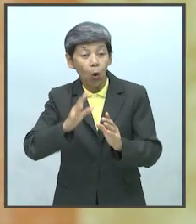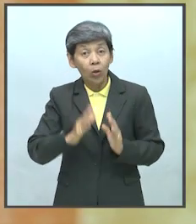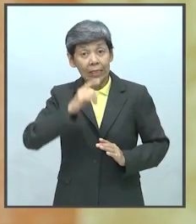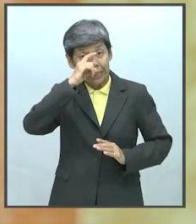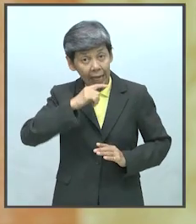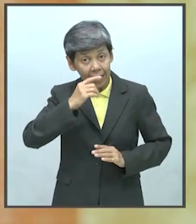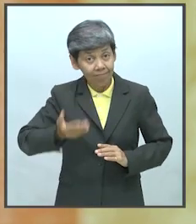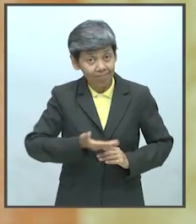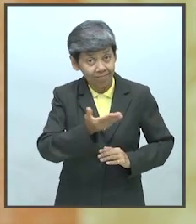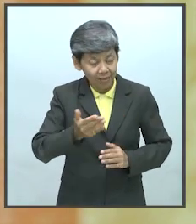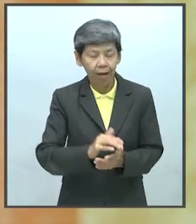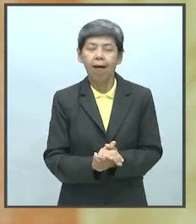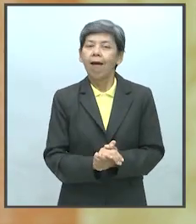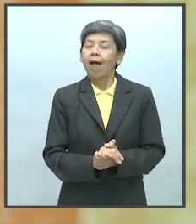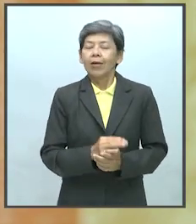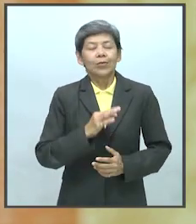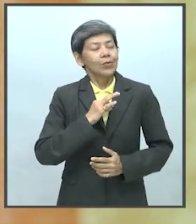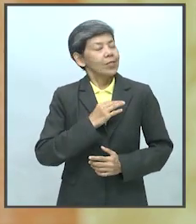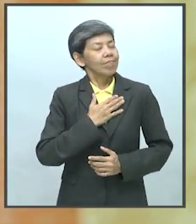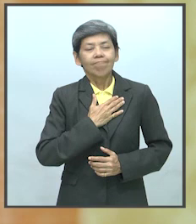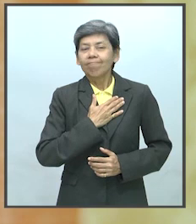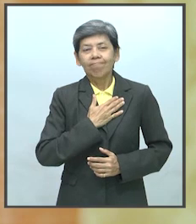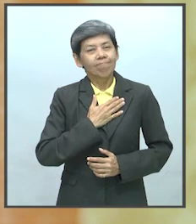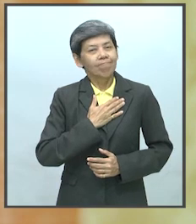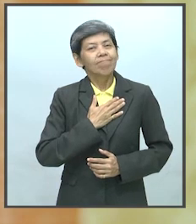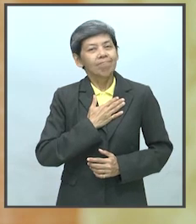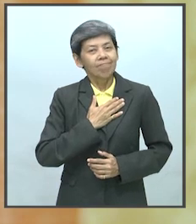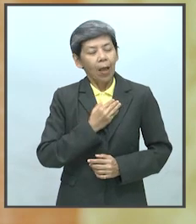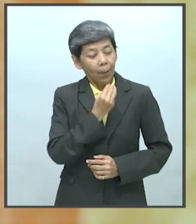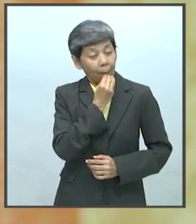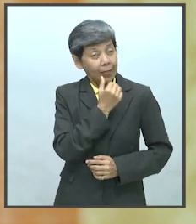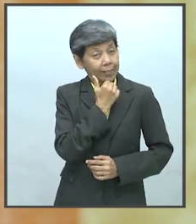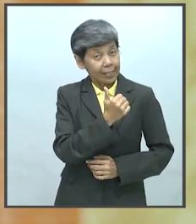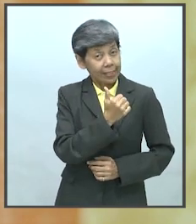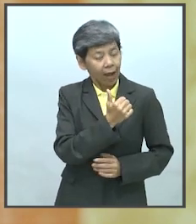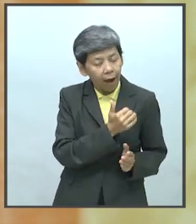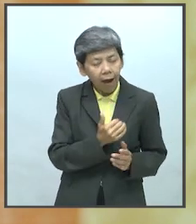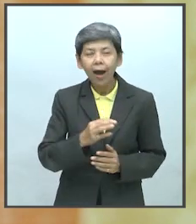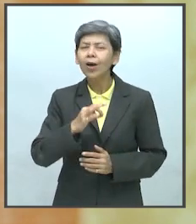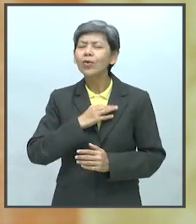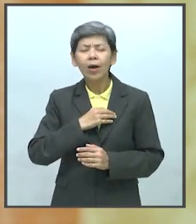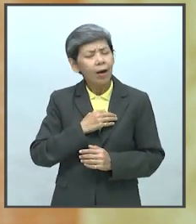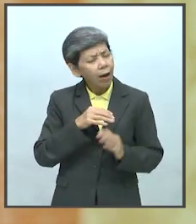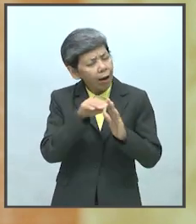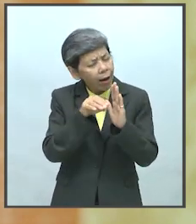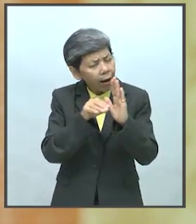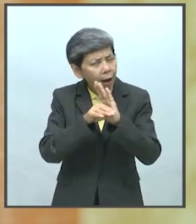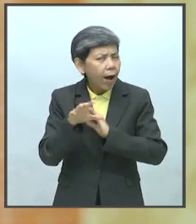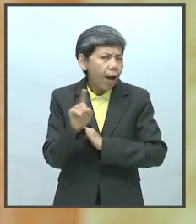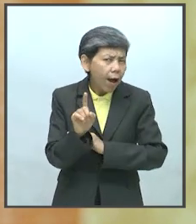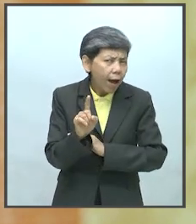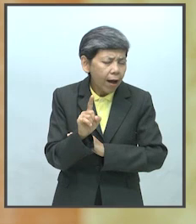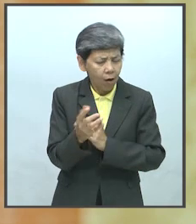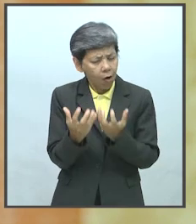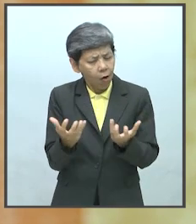ๆคนเนี่ยได้รับคุณค่านอกเหนือไปจากเรื่องรสชาติแล้วก็เป็นเรื่องของที่มาเรื่องของวัตถุดิบ